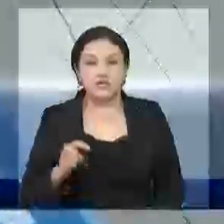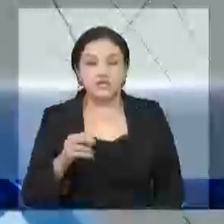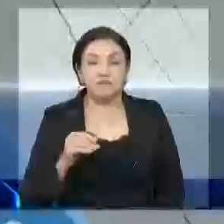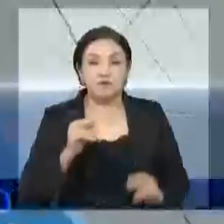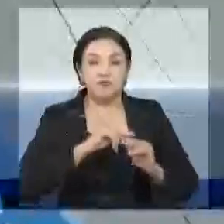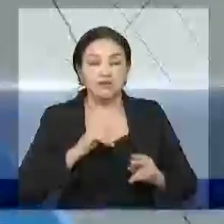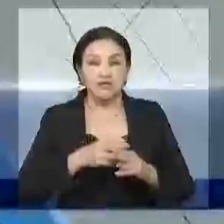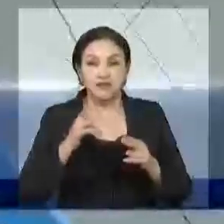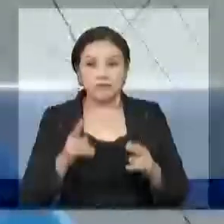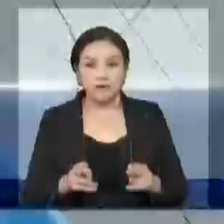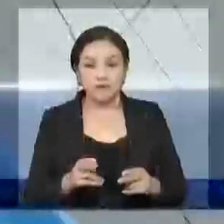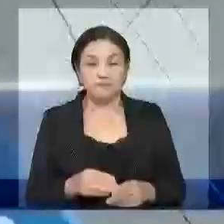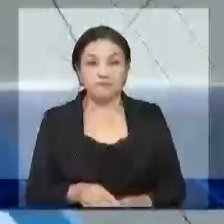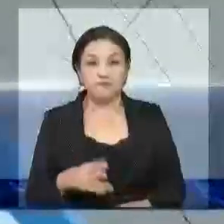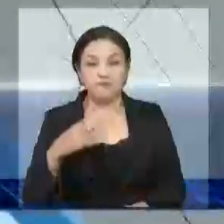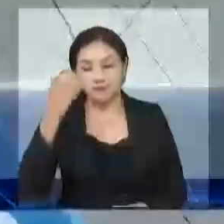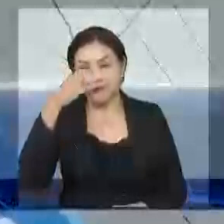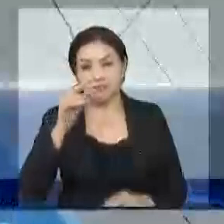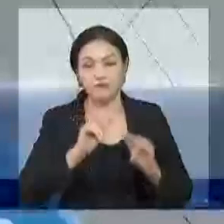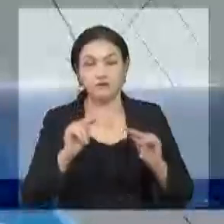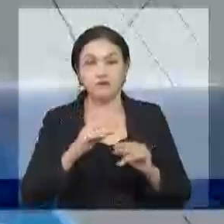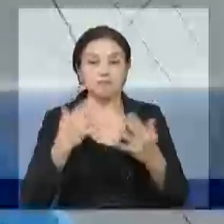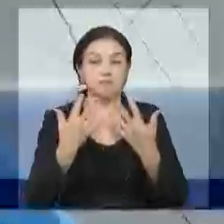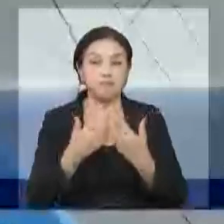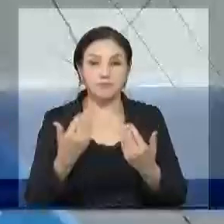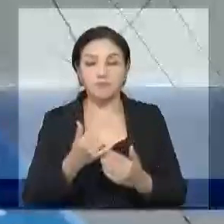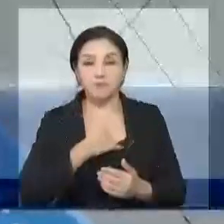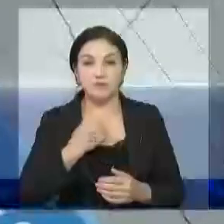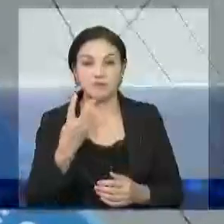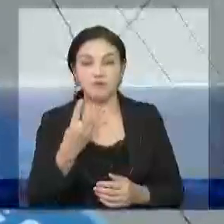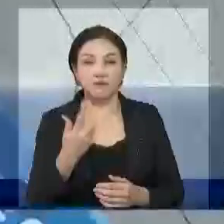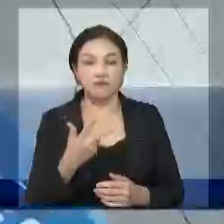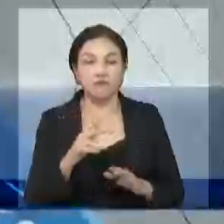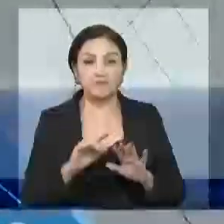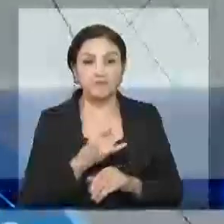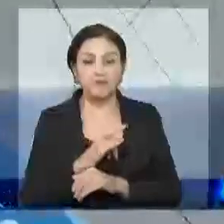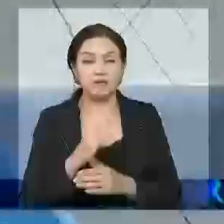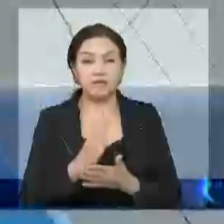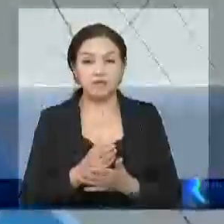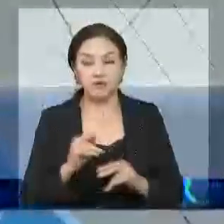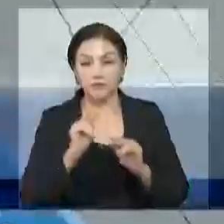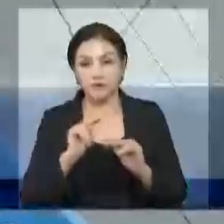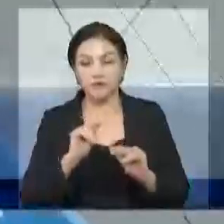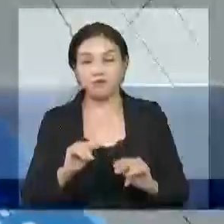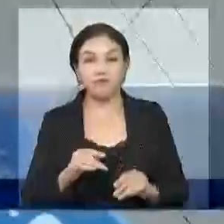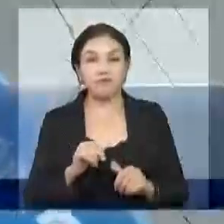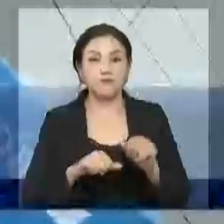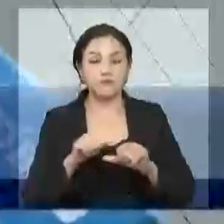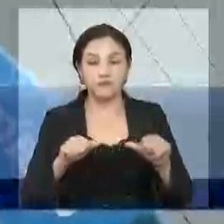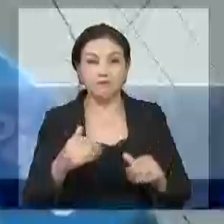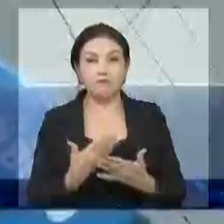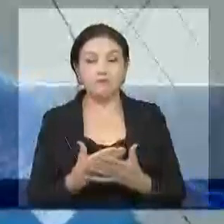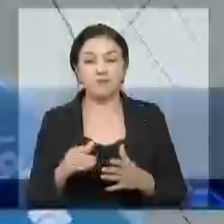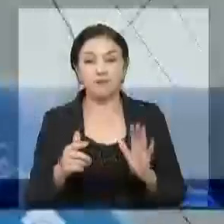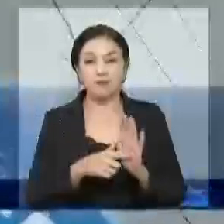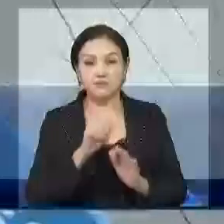в железнодорожном ведомстве. Невестка – учитель математики. У нас трое внуков. Двое учатся в школе, а один ходит в детский сад. Всего